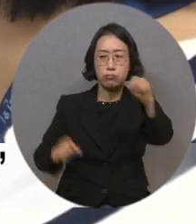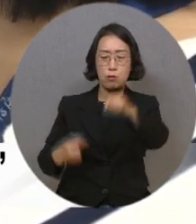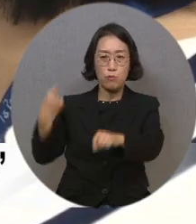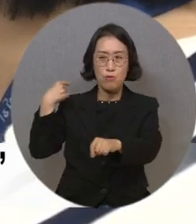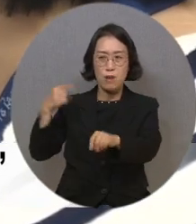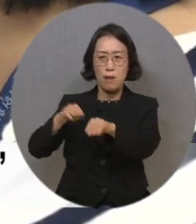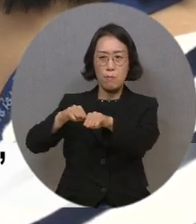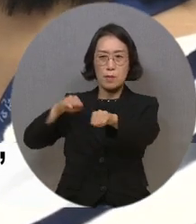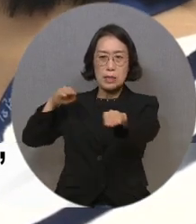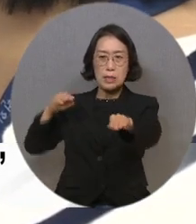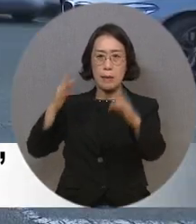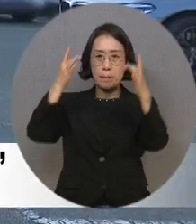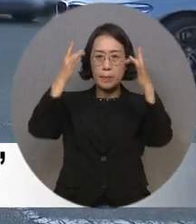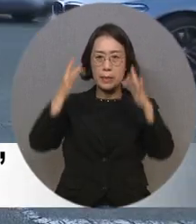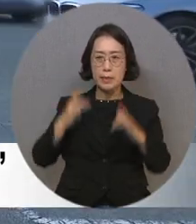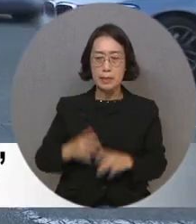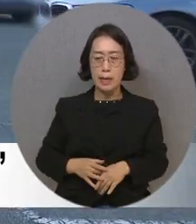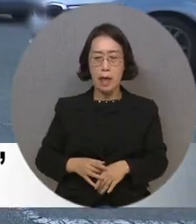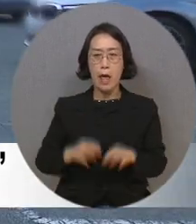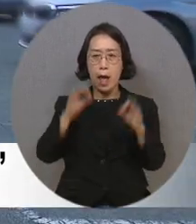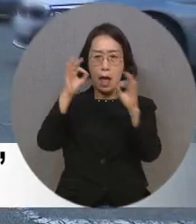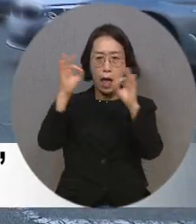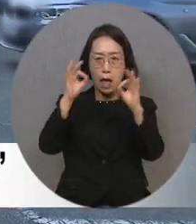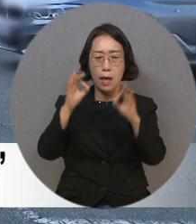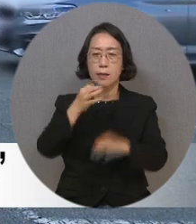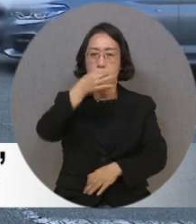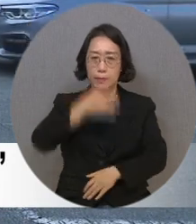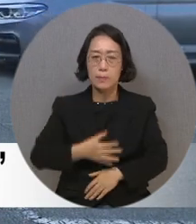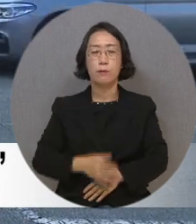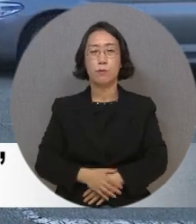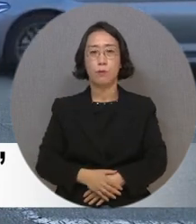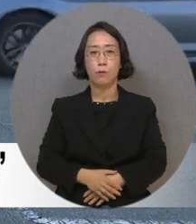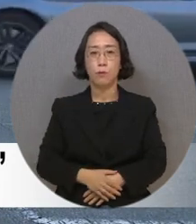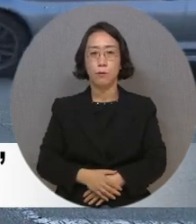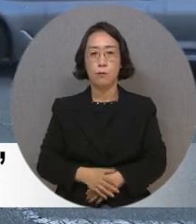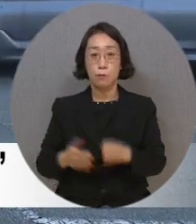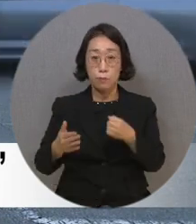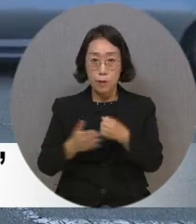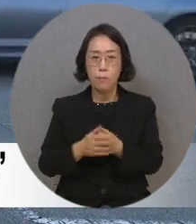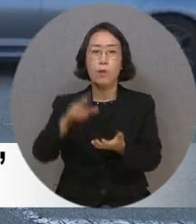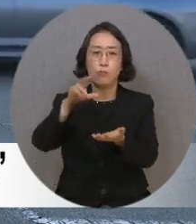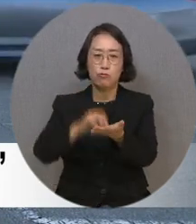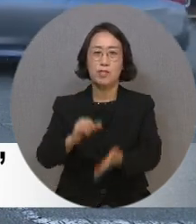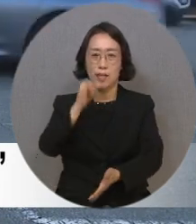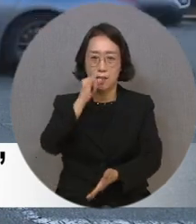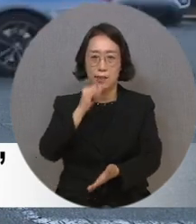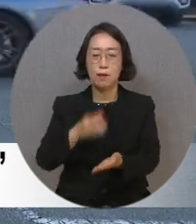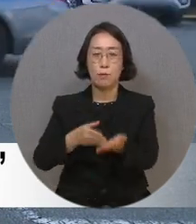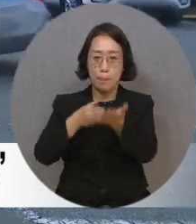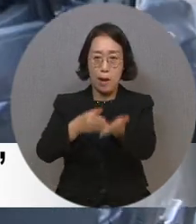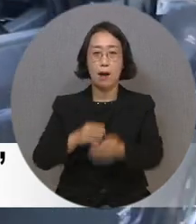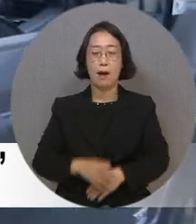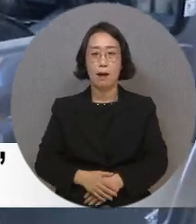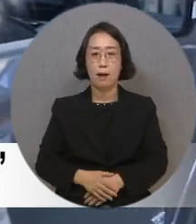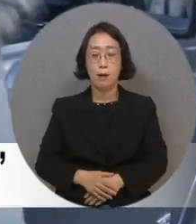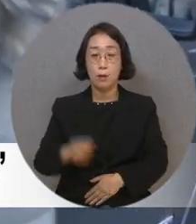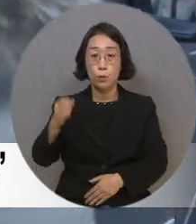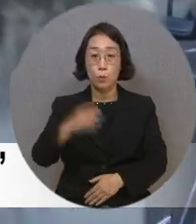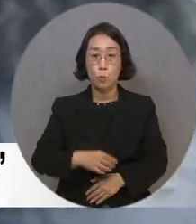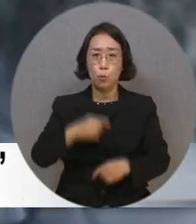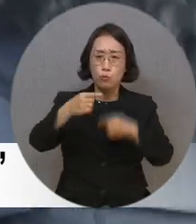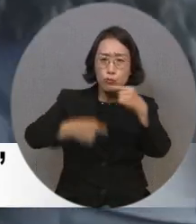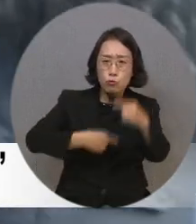시간이 길어져 뒤에 있는 비장애인 운전자의 눈치를 볼 수밖에 없다며 문제를 지적했습니다. 또한